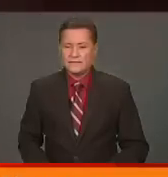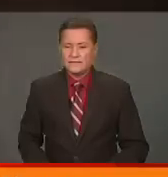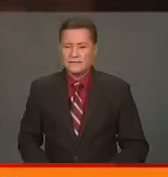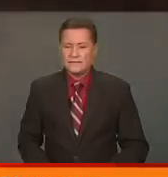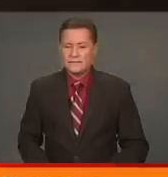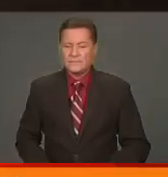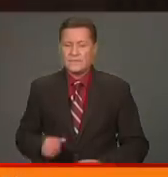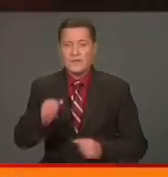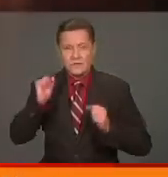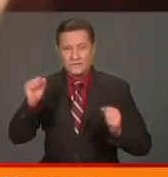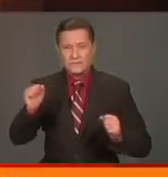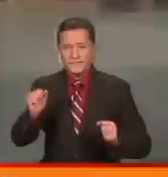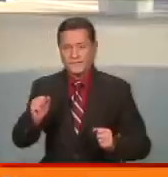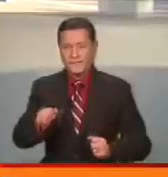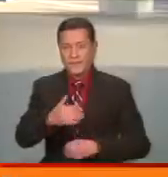стіни!